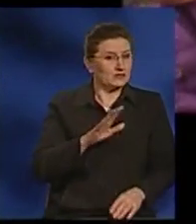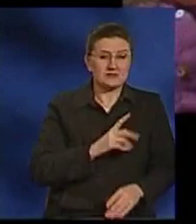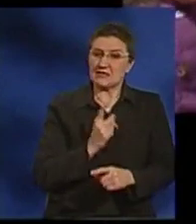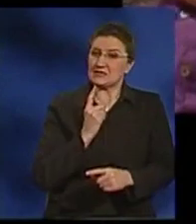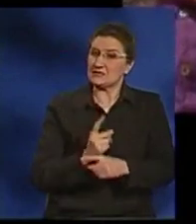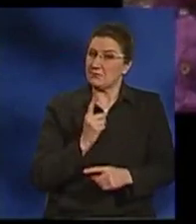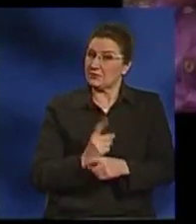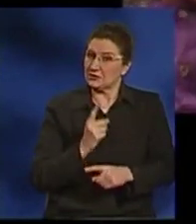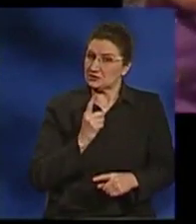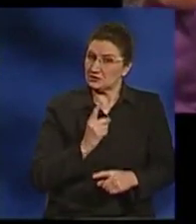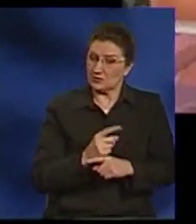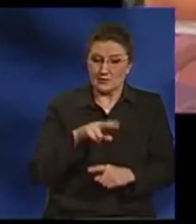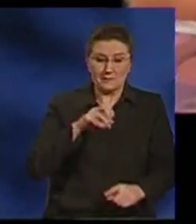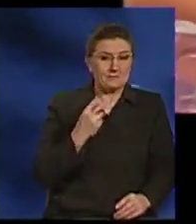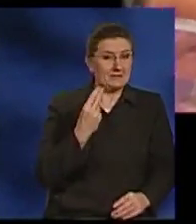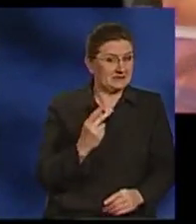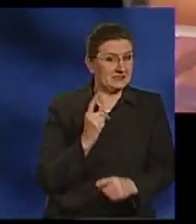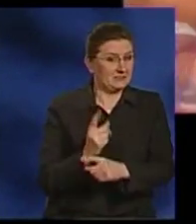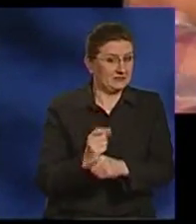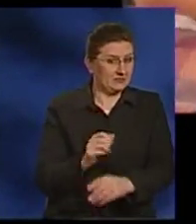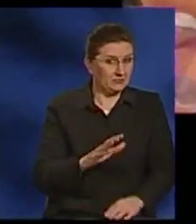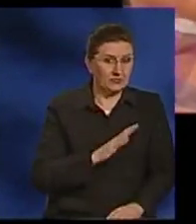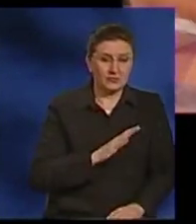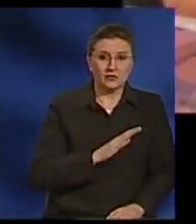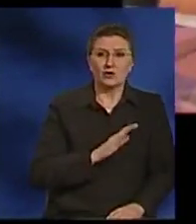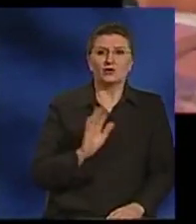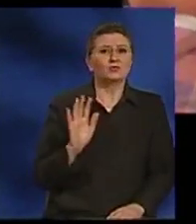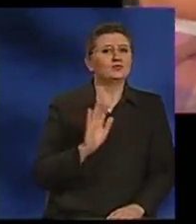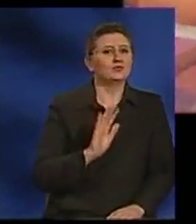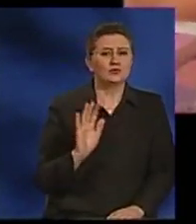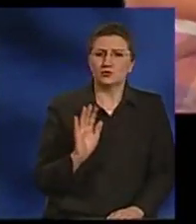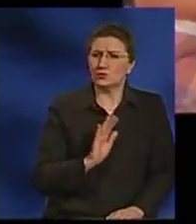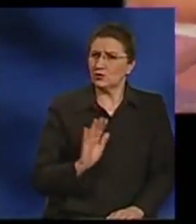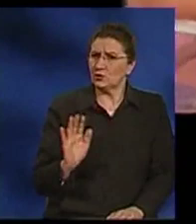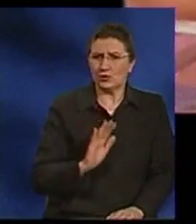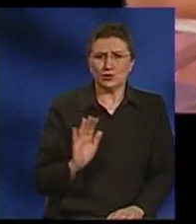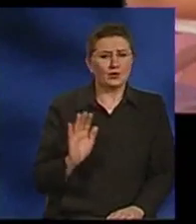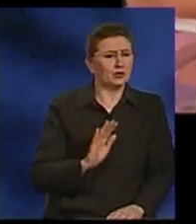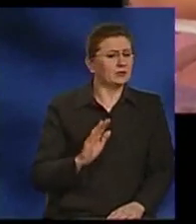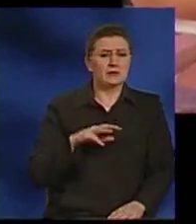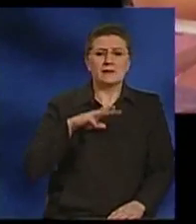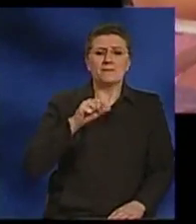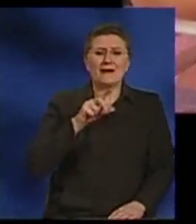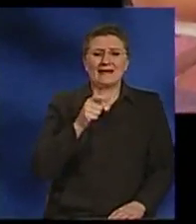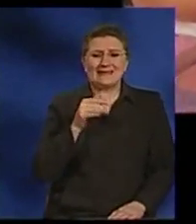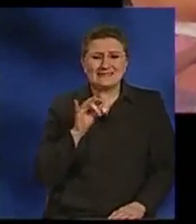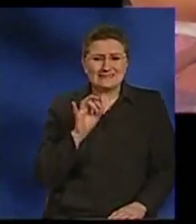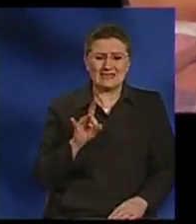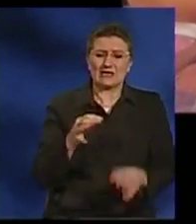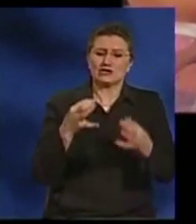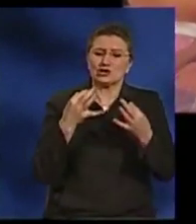запрещено магистром. Вот, вот, совершенно верно. Нет, магистр Питц дал